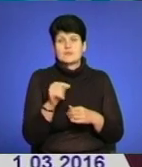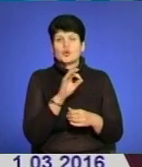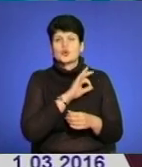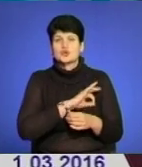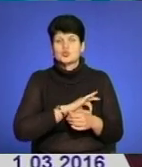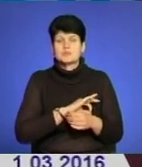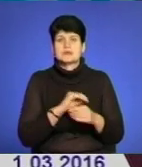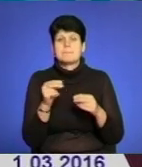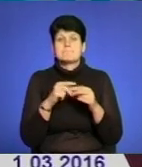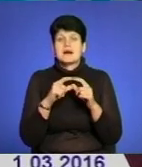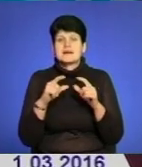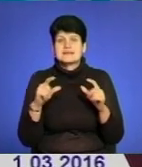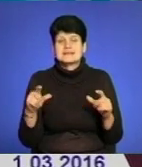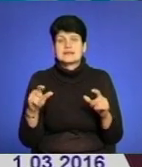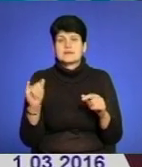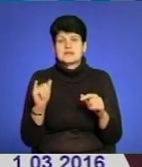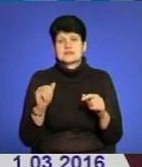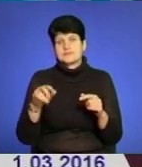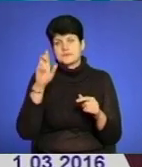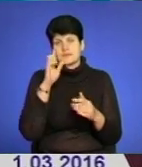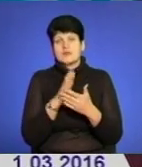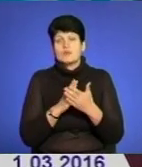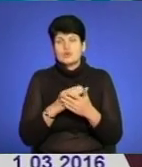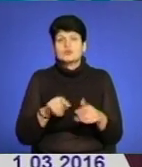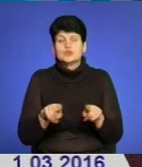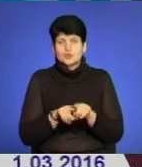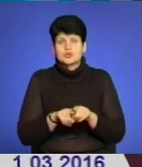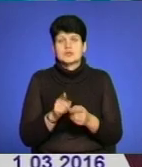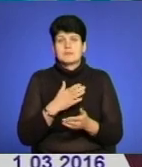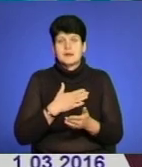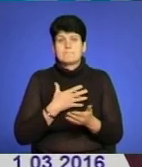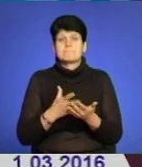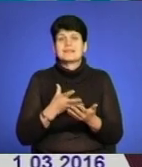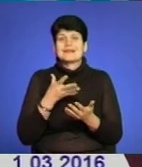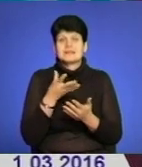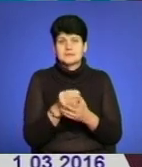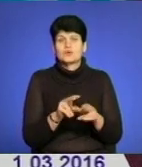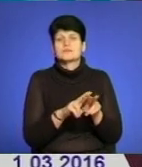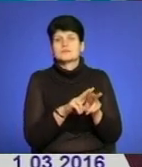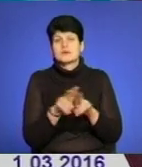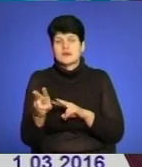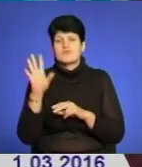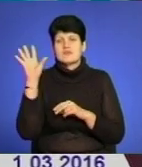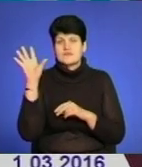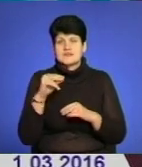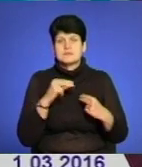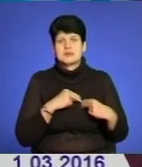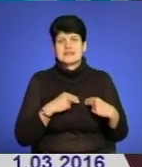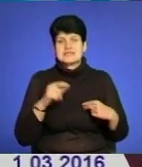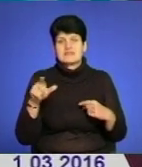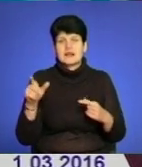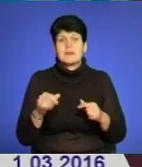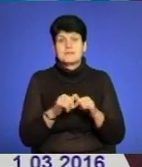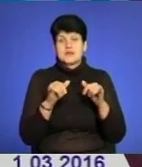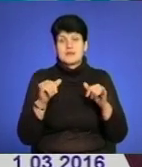користуємося магазином і за комунальні послуги теж ми платимо так само ж і всім працівникам